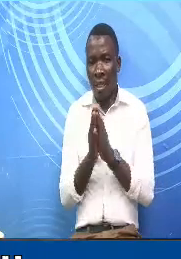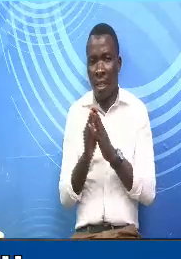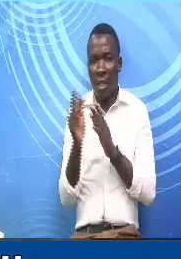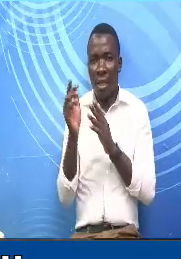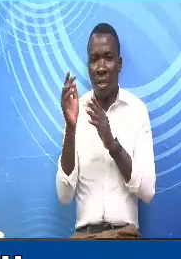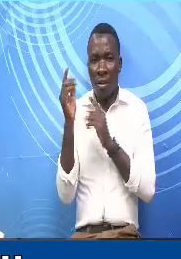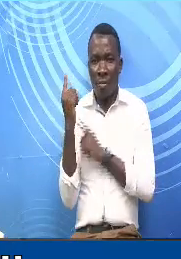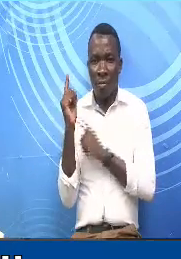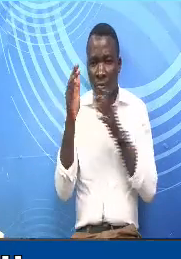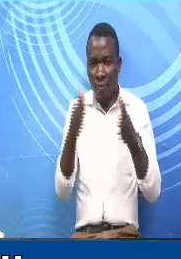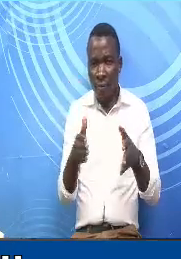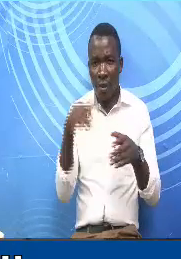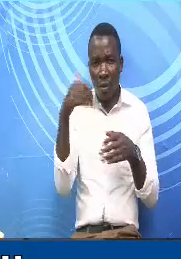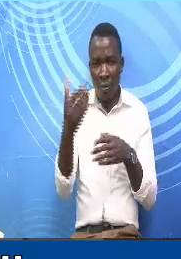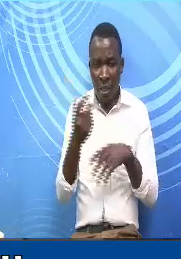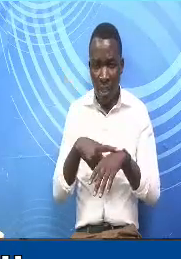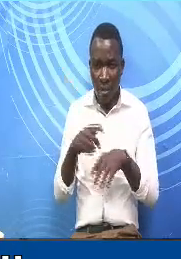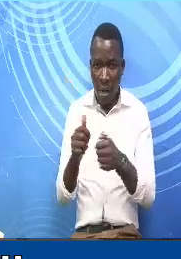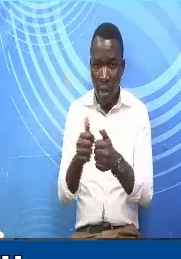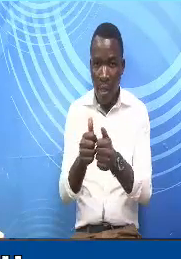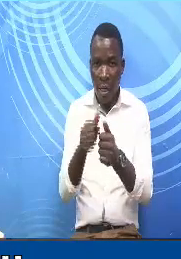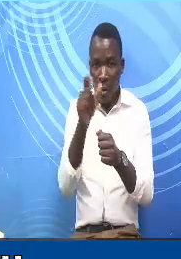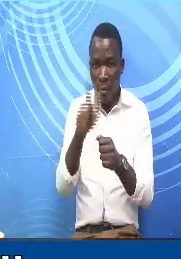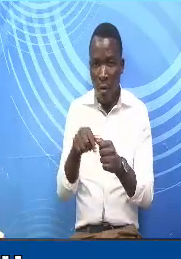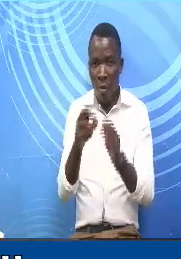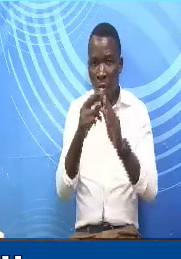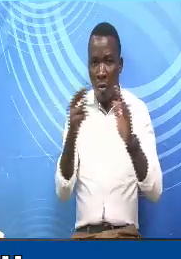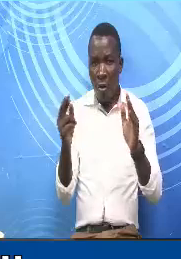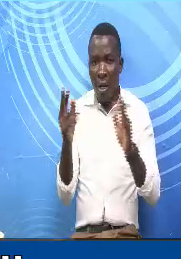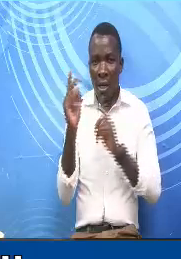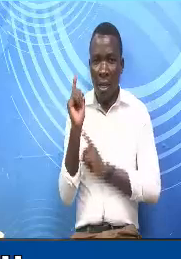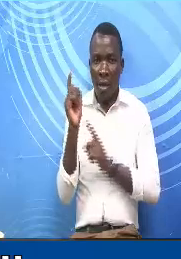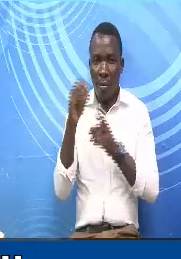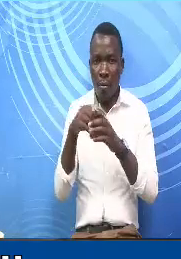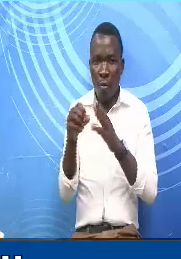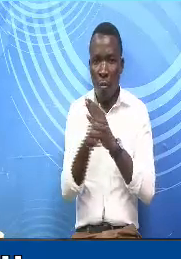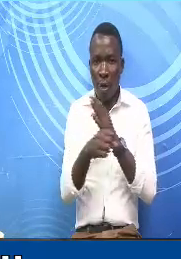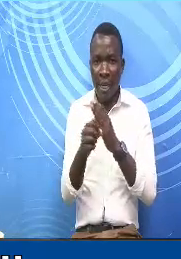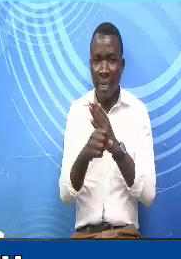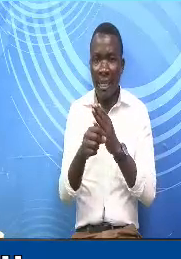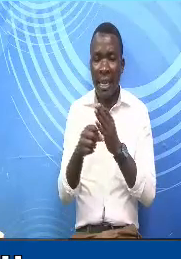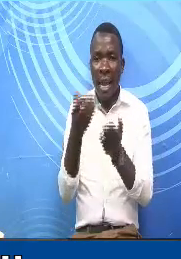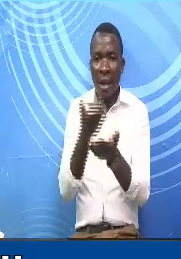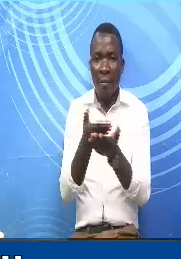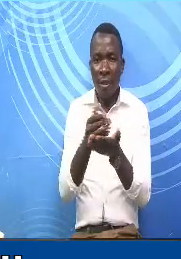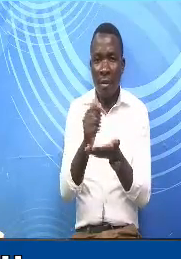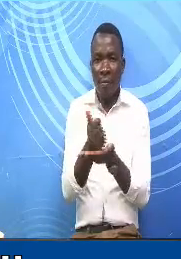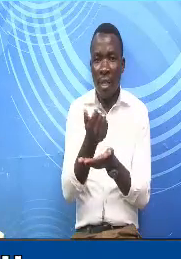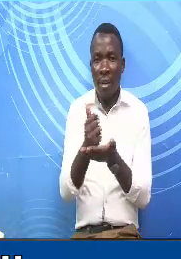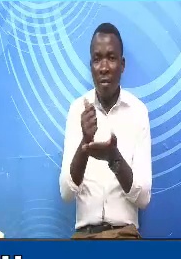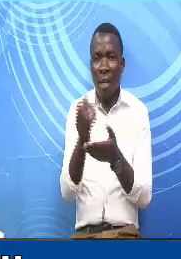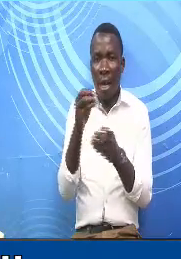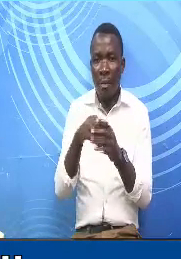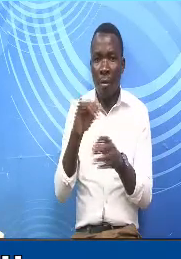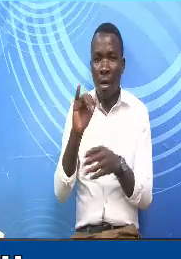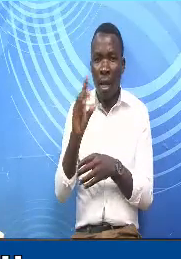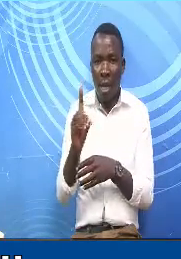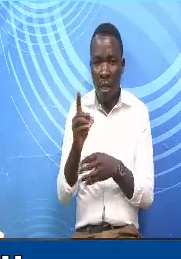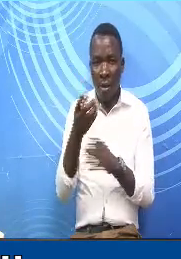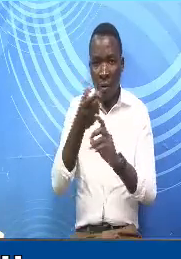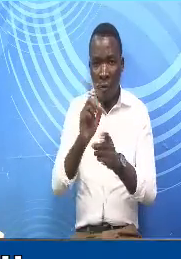ngo ubwo babatambikanaga ukuriye daso mu murenge wa Gahanga ngo mwaka ibyangombwa harimo indangamuntu kuva icyo gihe ngo batabwa